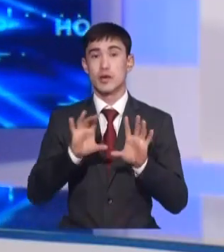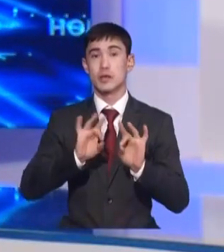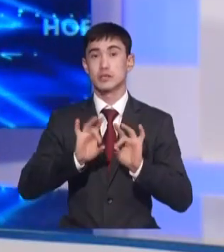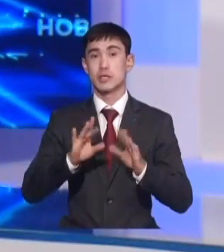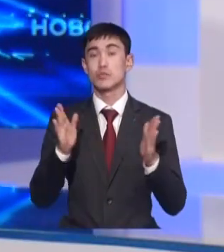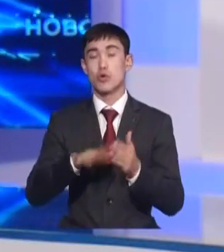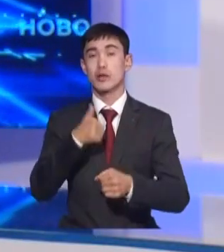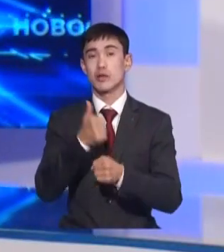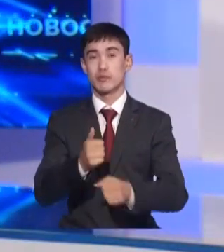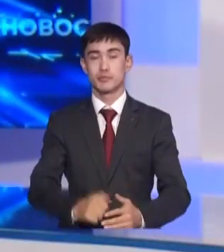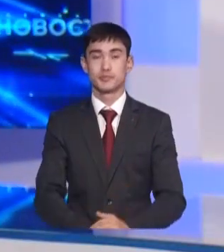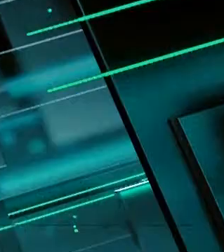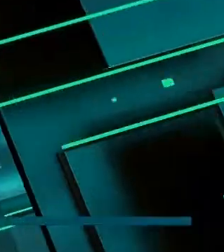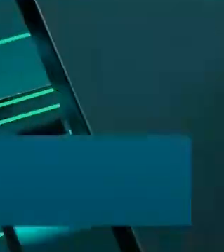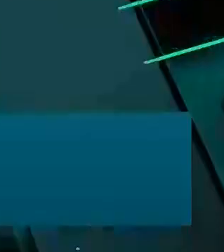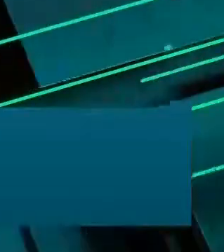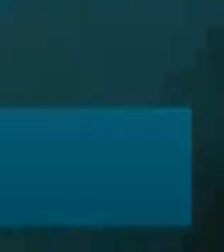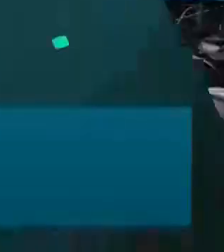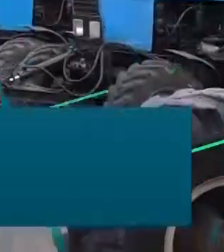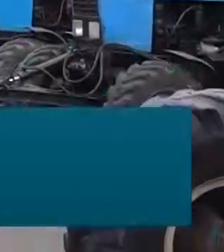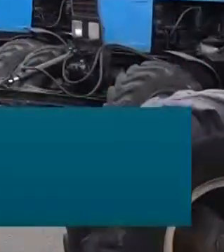выпуске. Коротко о главном.